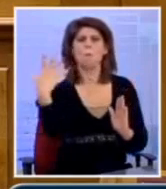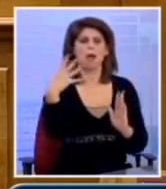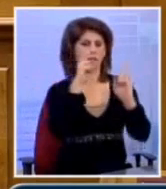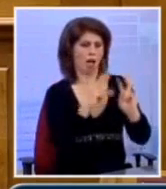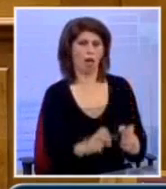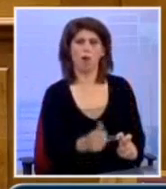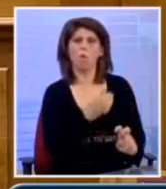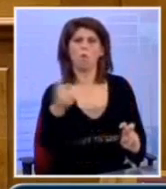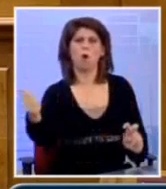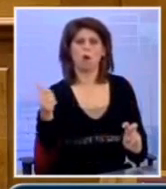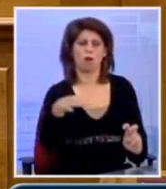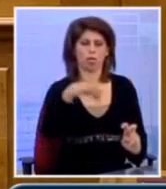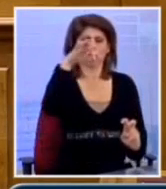Γιατί?